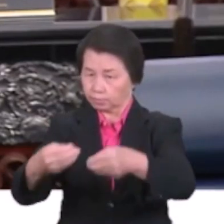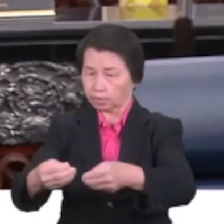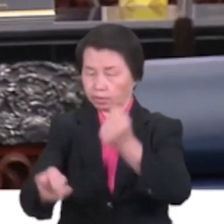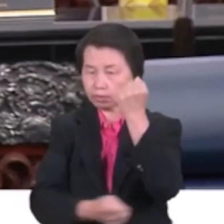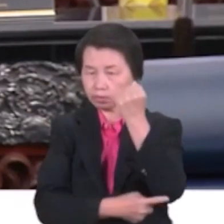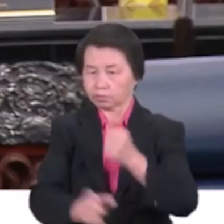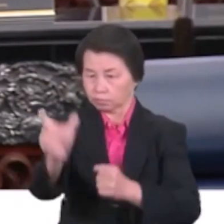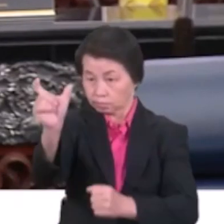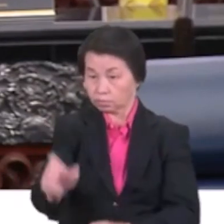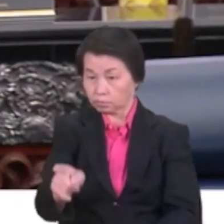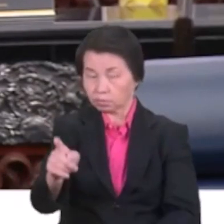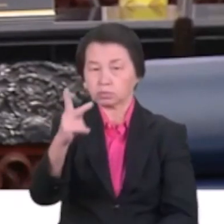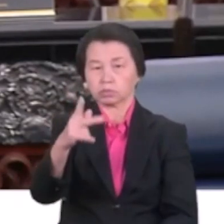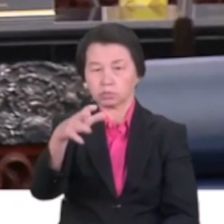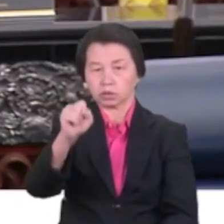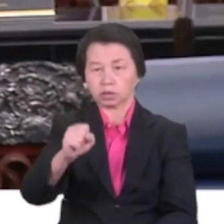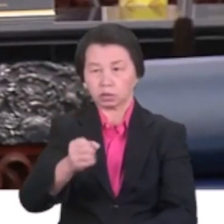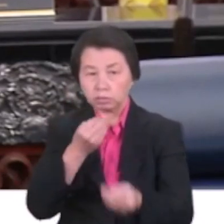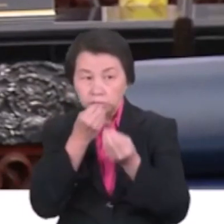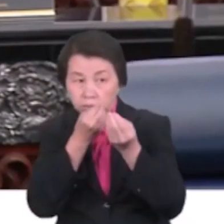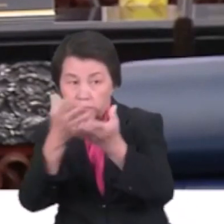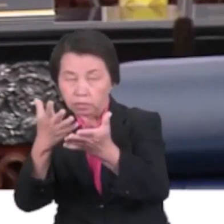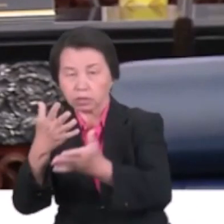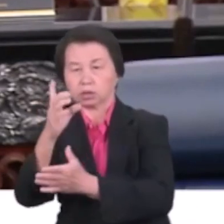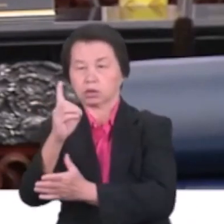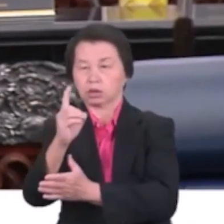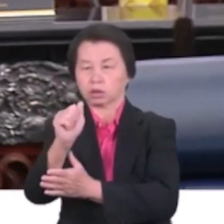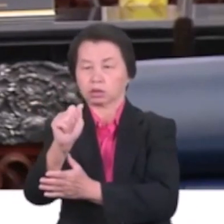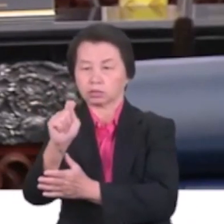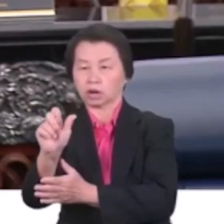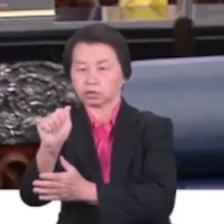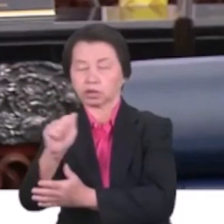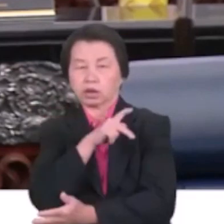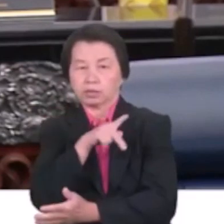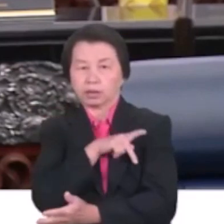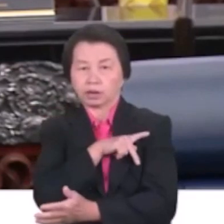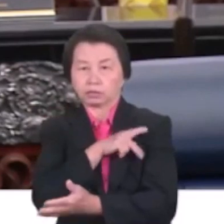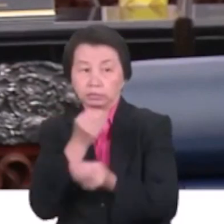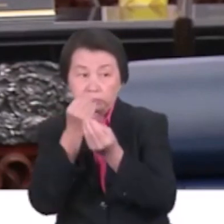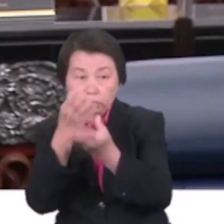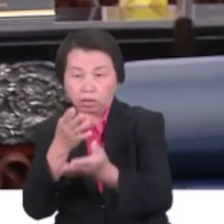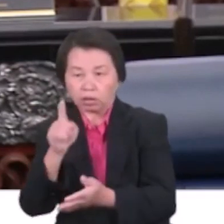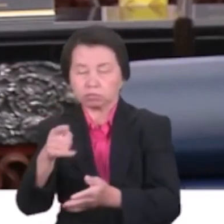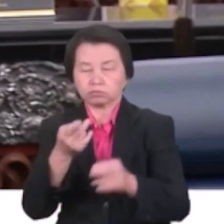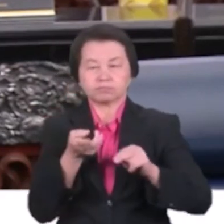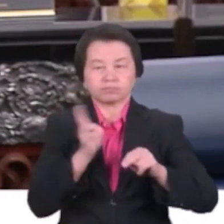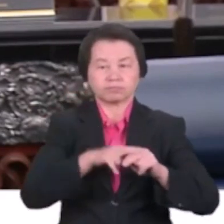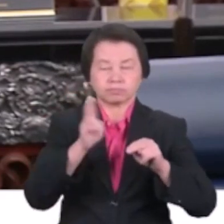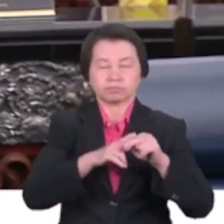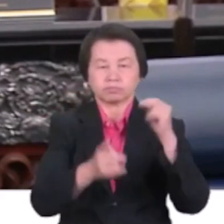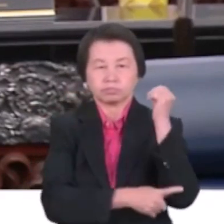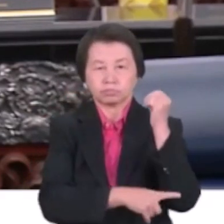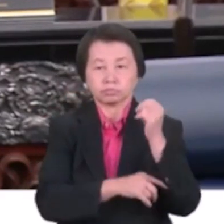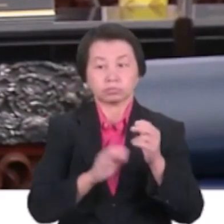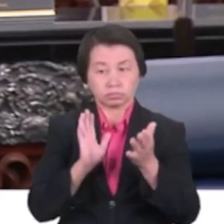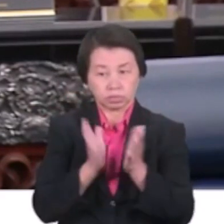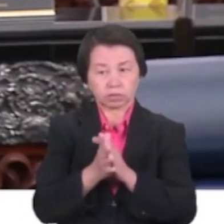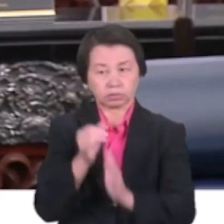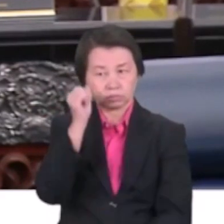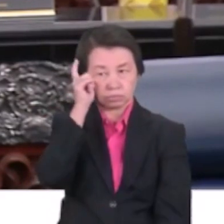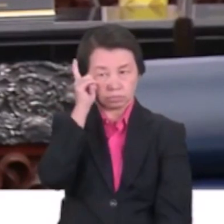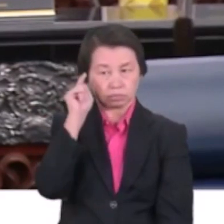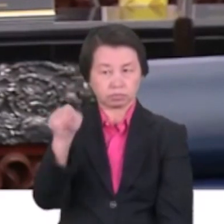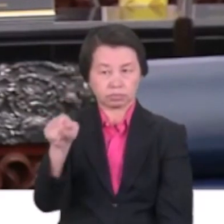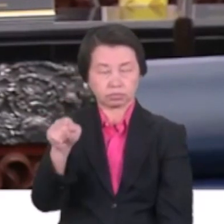kenakan terhadap kes-kes kebocoran data peribadi itu bolehlah ditingkatkan lagi supaya kesedaran dan juga